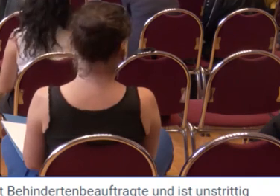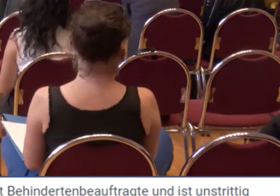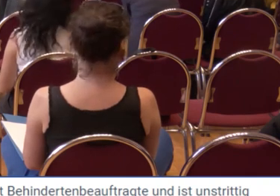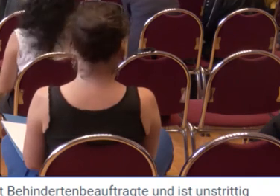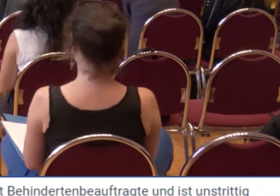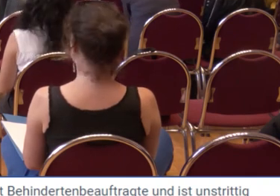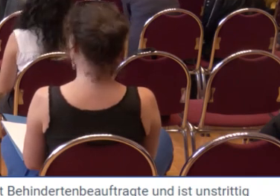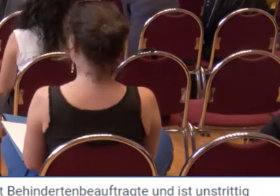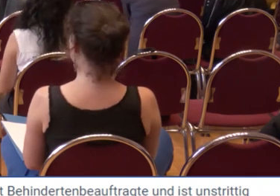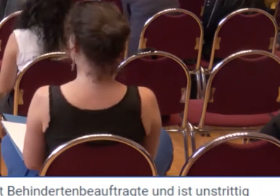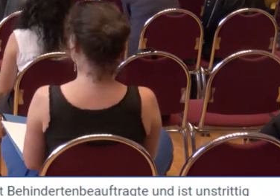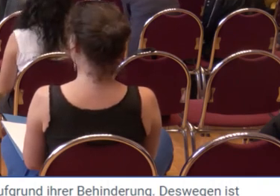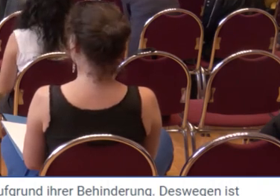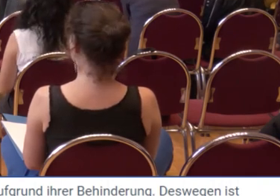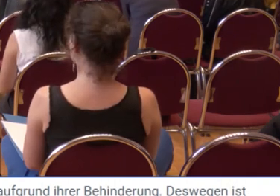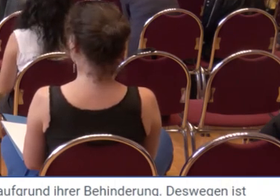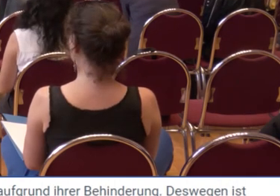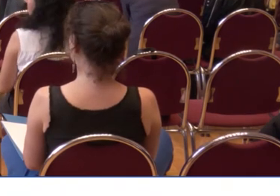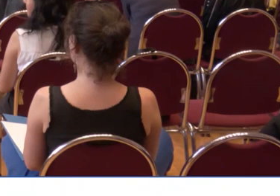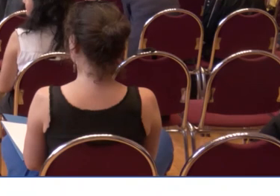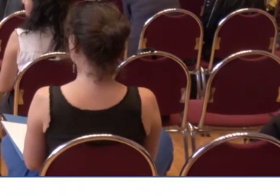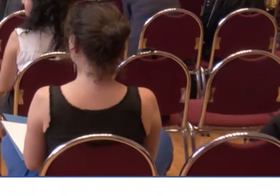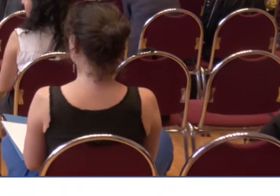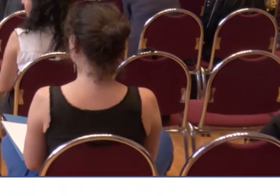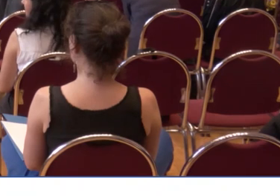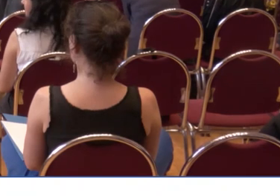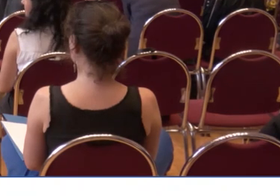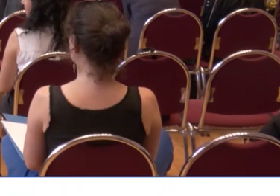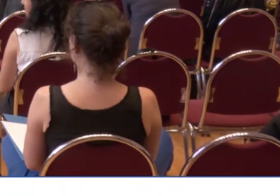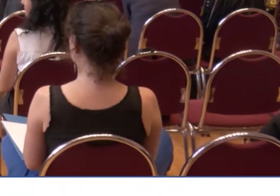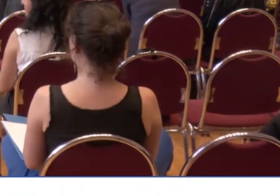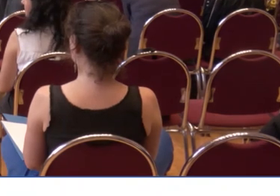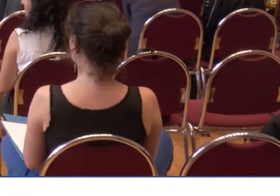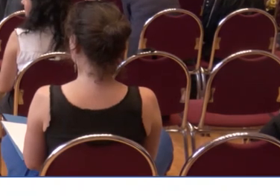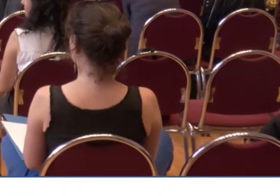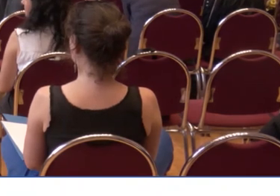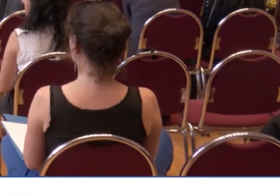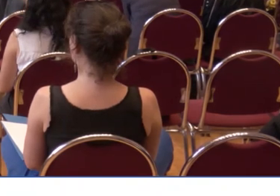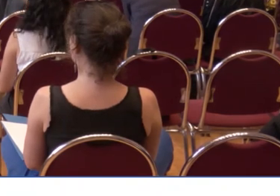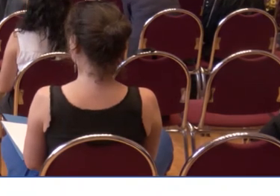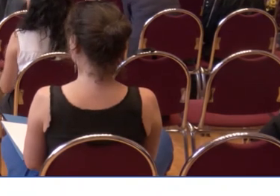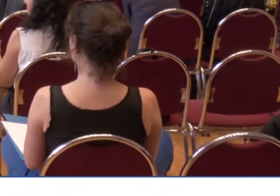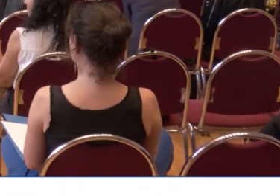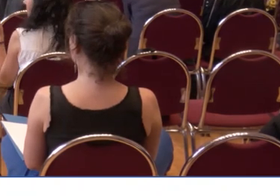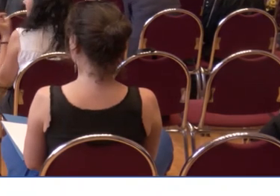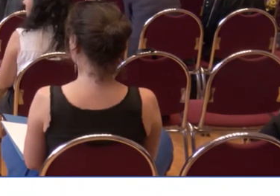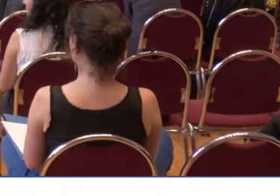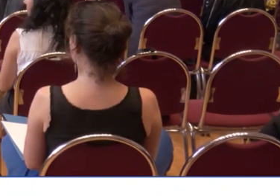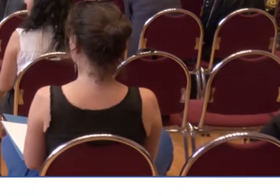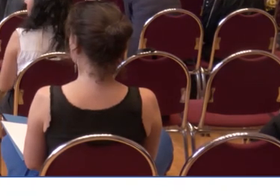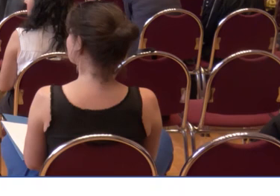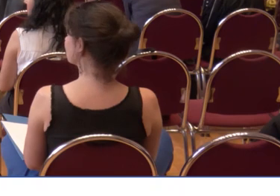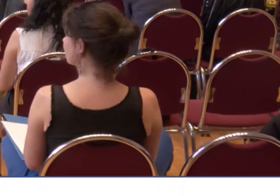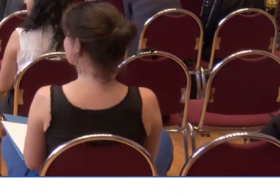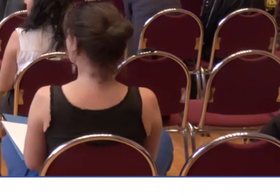da können wir aber vielleicht auch im Anschluss noch mal ins Gespräch kommen ich wollte nämlich mal schauen ob es vielleicht